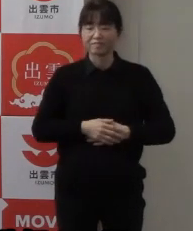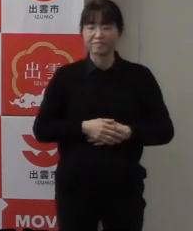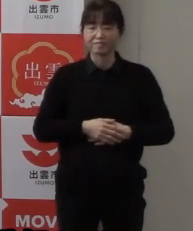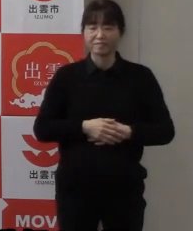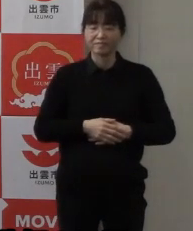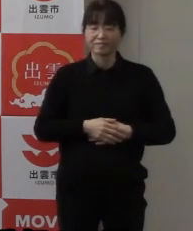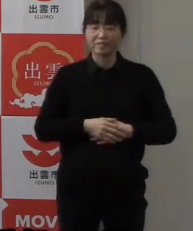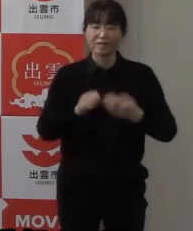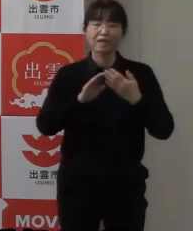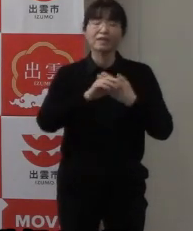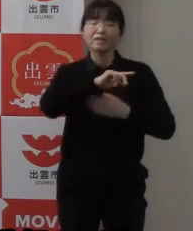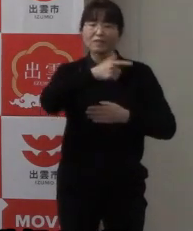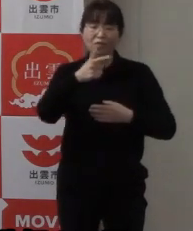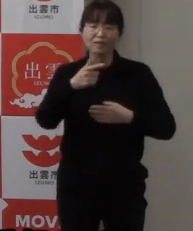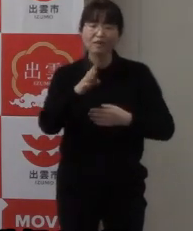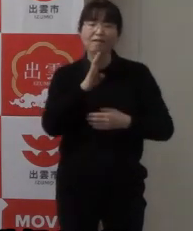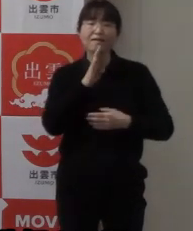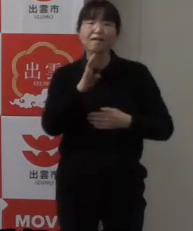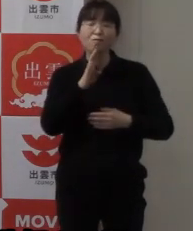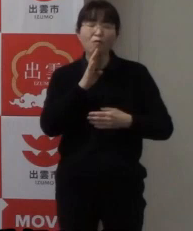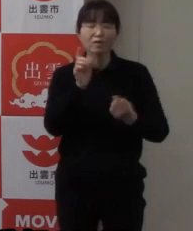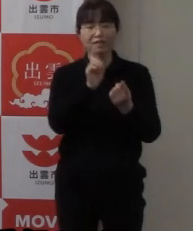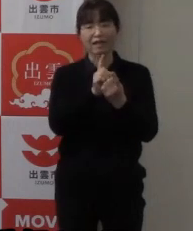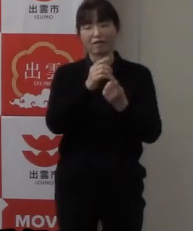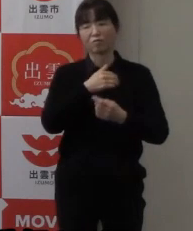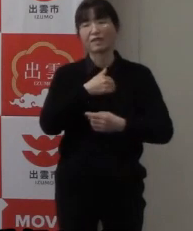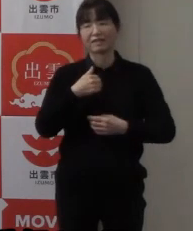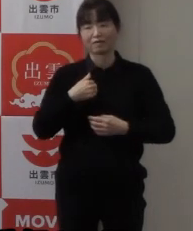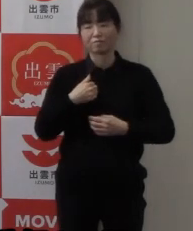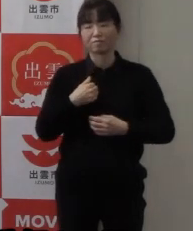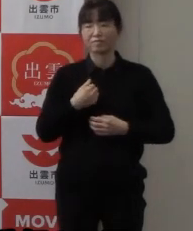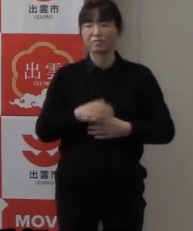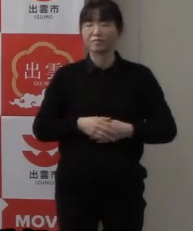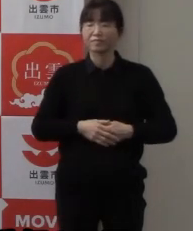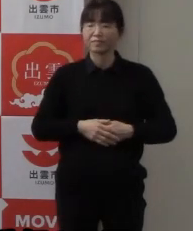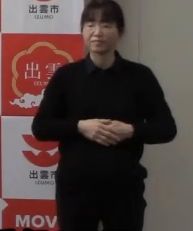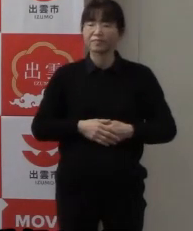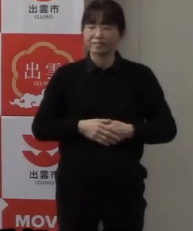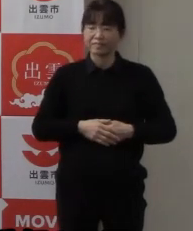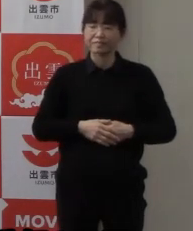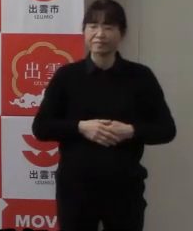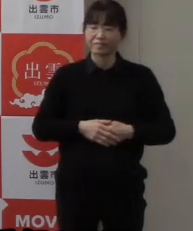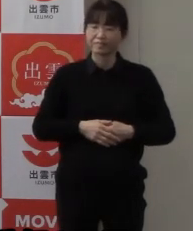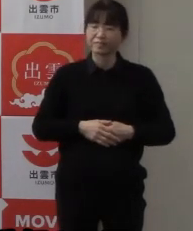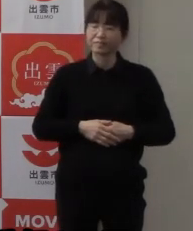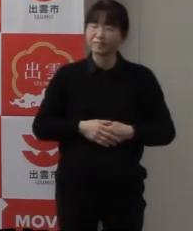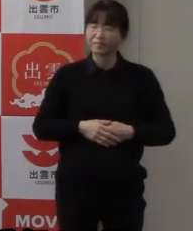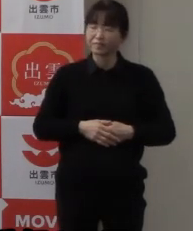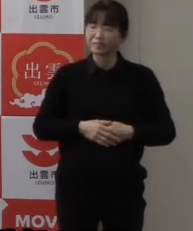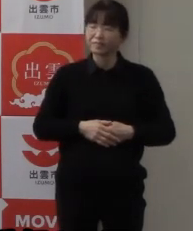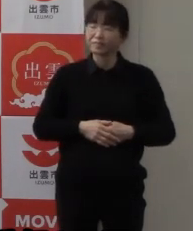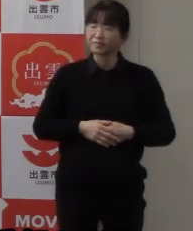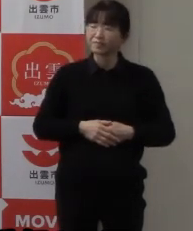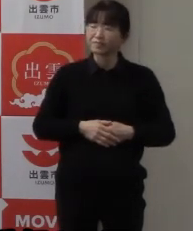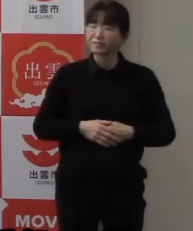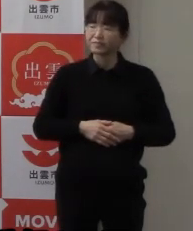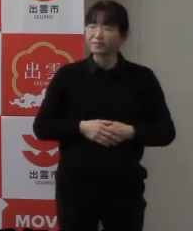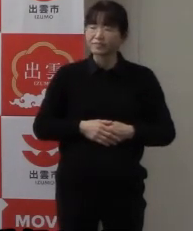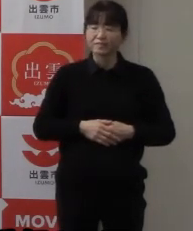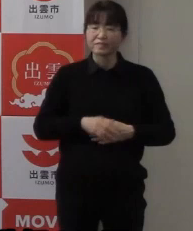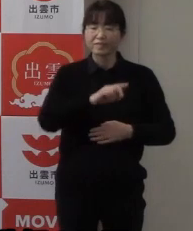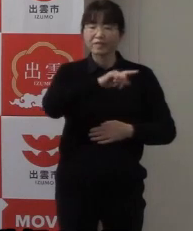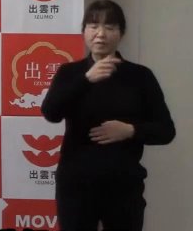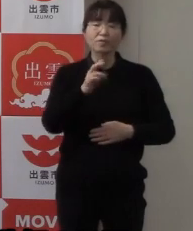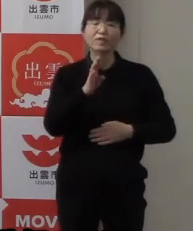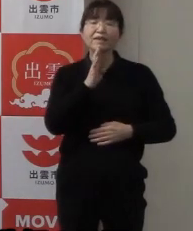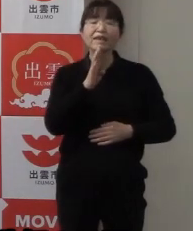また多言語への対応ということで、今がこれですから、ずいぶんすっきりしたというふうに思います、これ見たときに。で、多言語